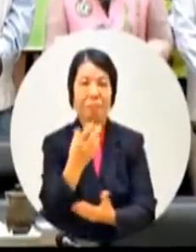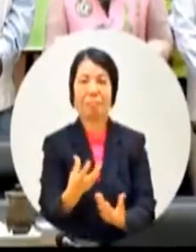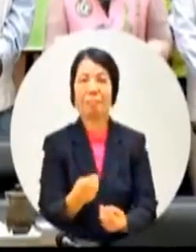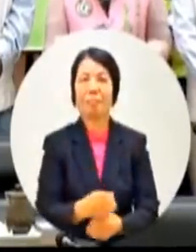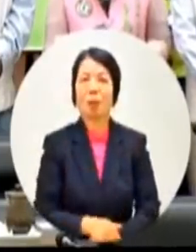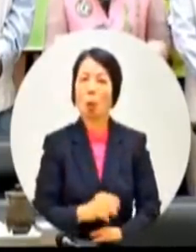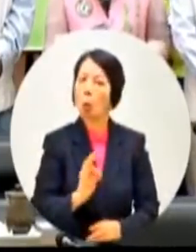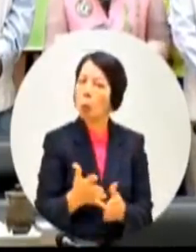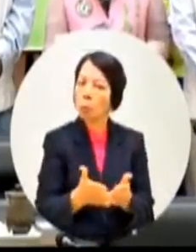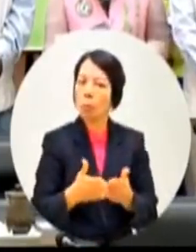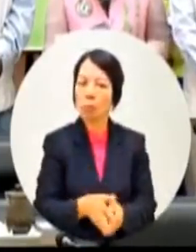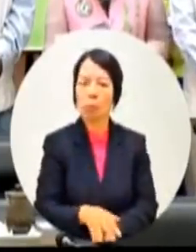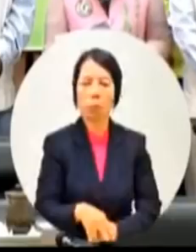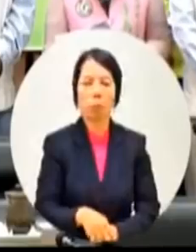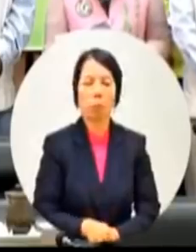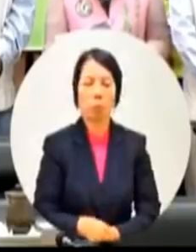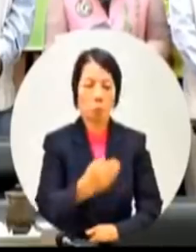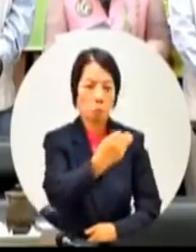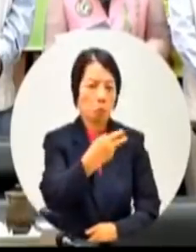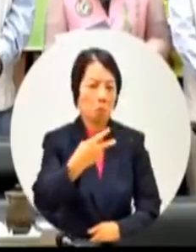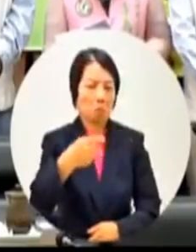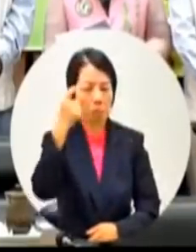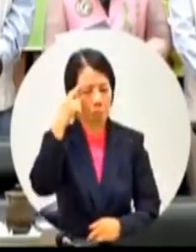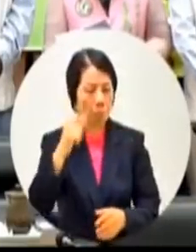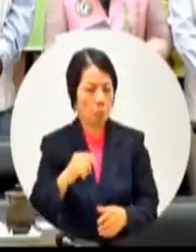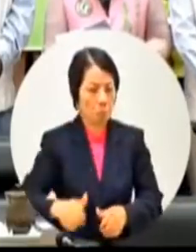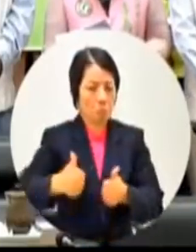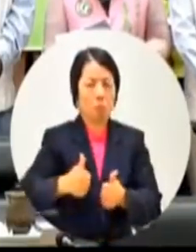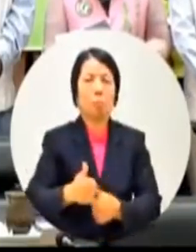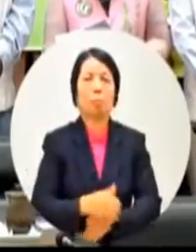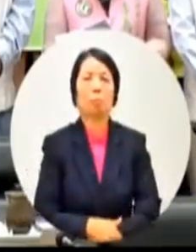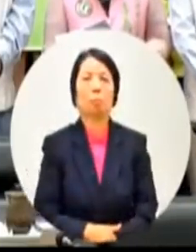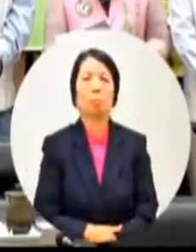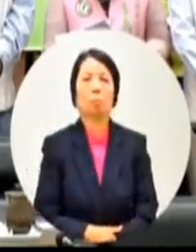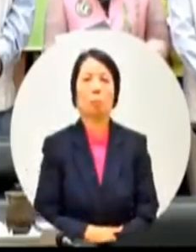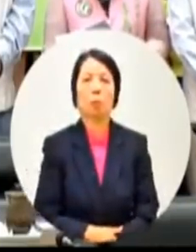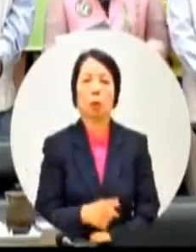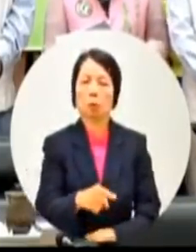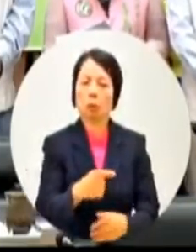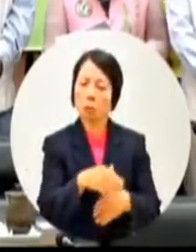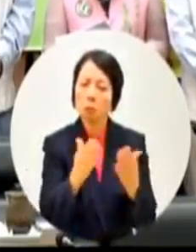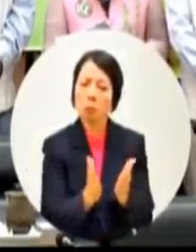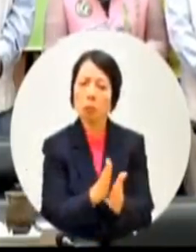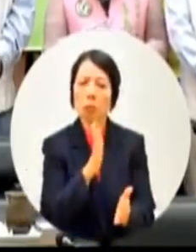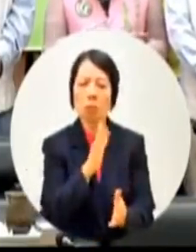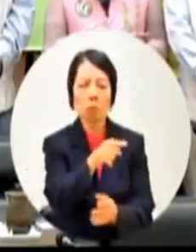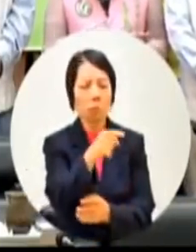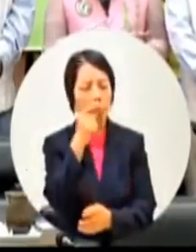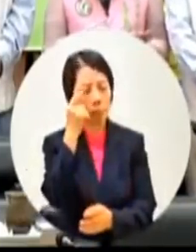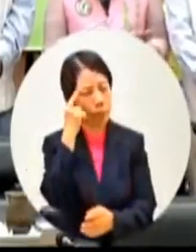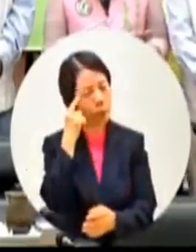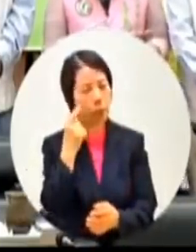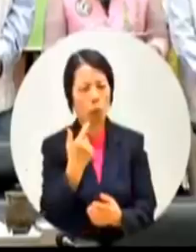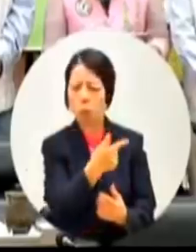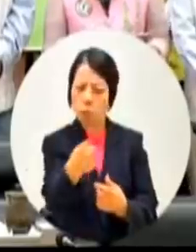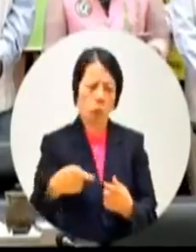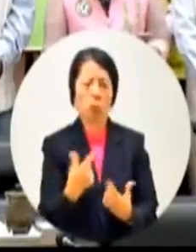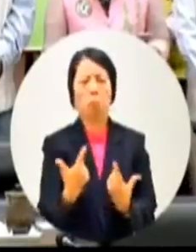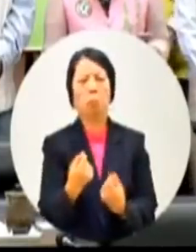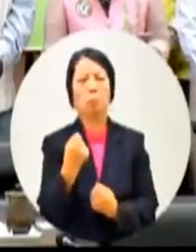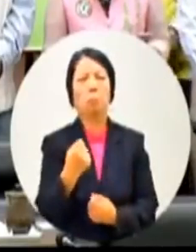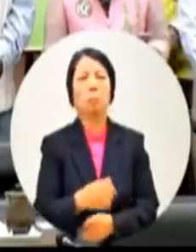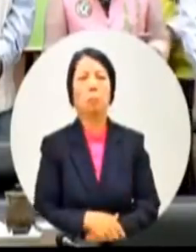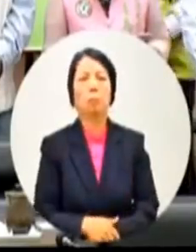是我们民进党团，我们的一些整体的看法啊。希望我们的市长啦，能够去